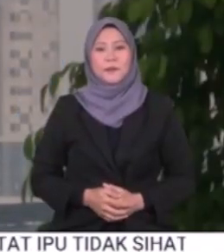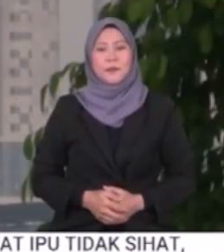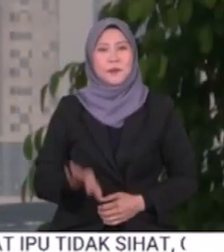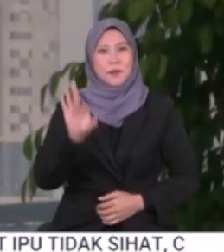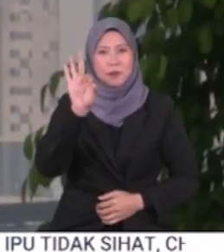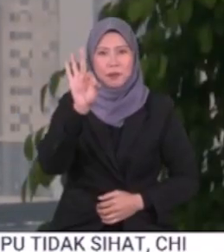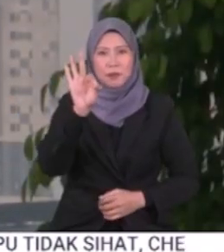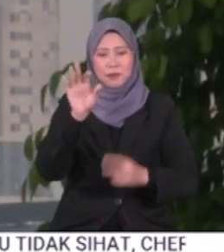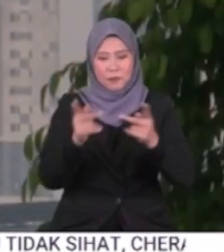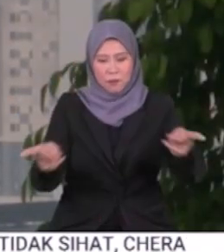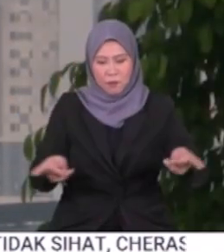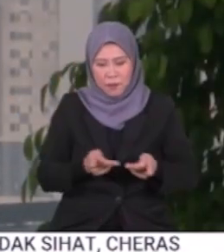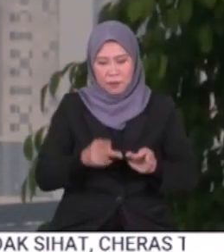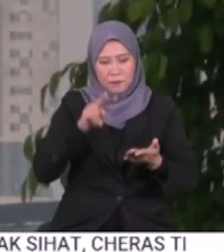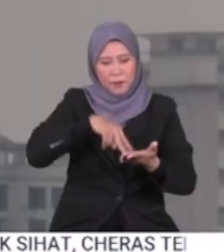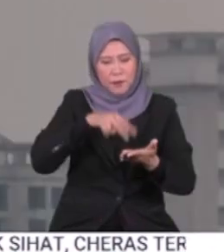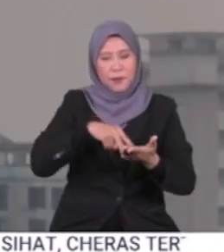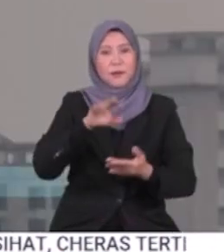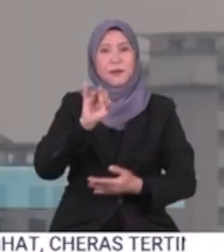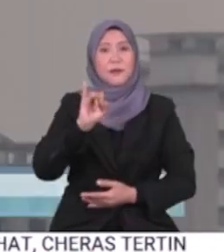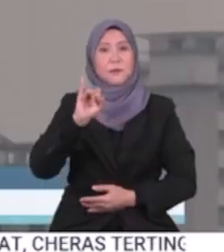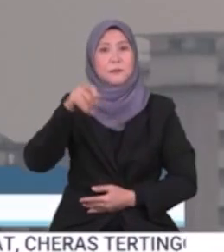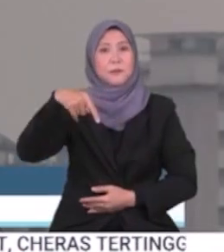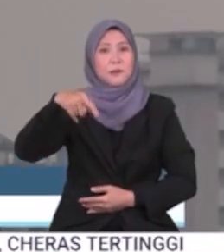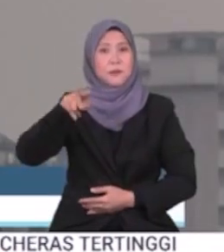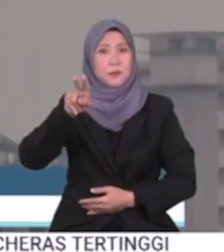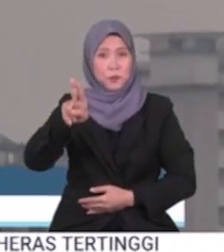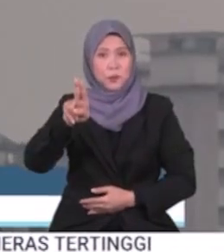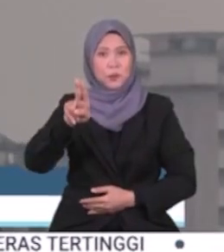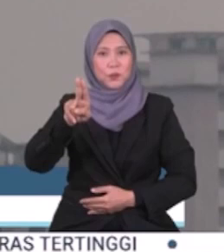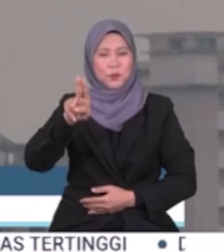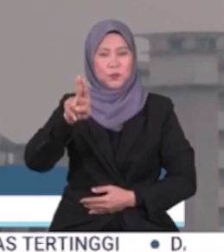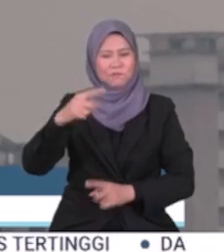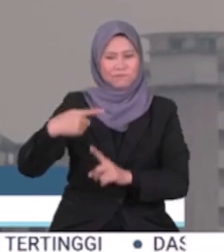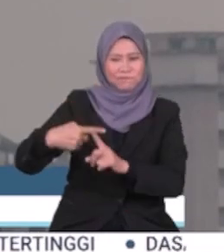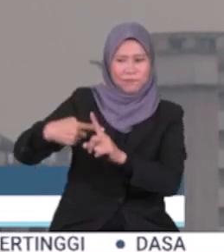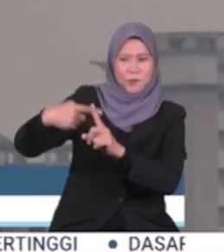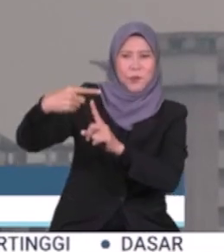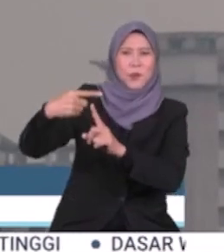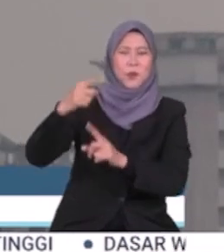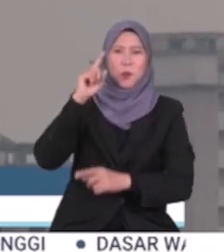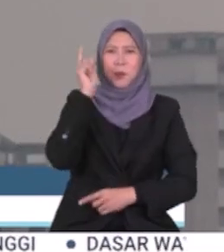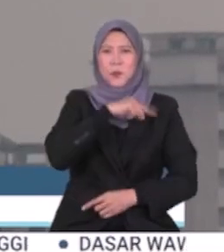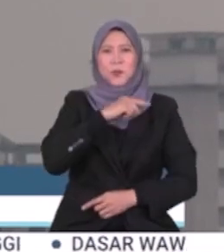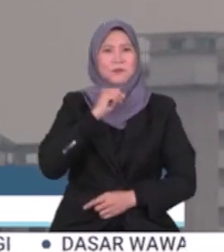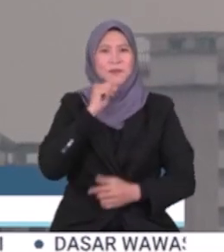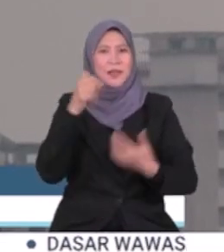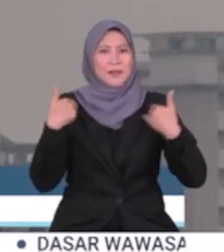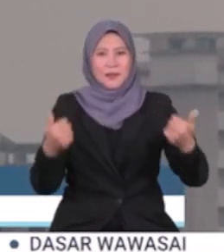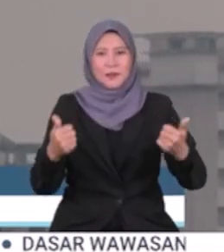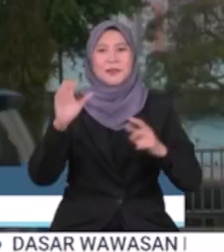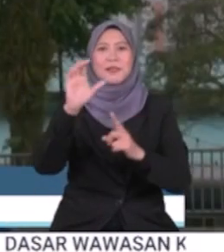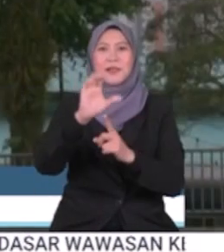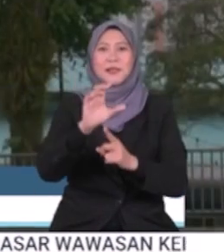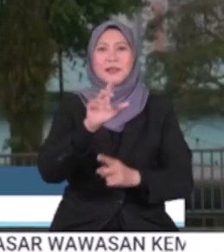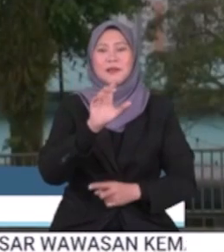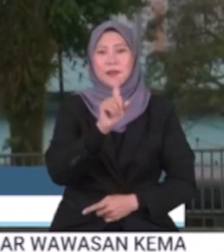sembilan kawasan mencatatkan bacaan indeks pencemaran udara Ipu pada paras tidak sihat dengan ceras merekodkan